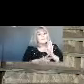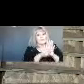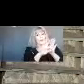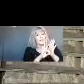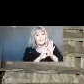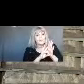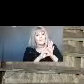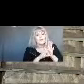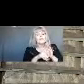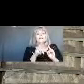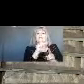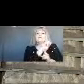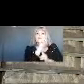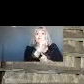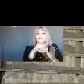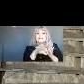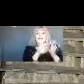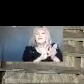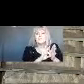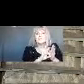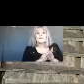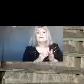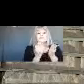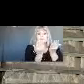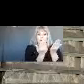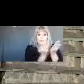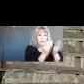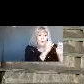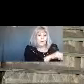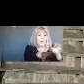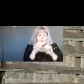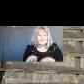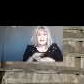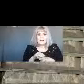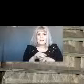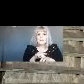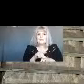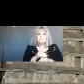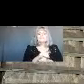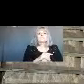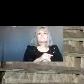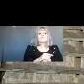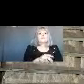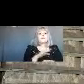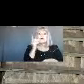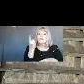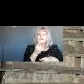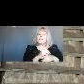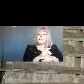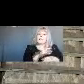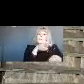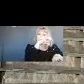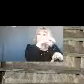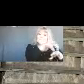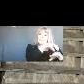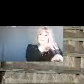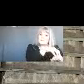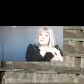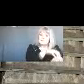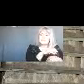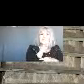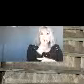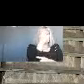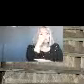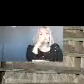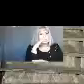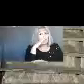om net gou te hoor, die uitnodiging, dwars deur Handelinge, maar veral hier, reg aan die begin. As Petrus die eerste